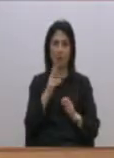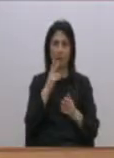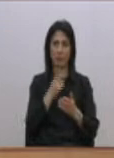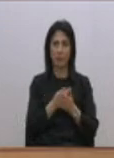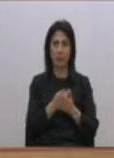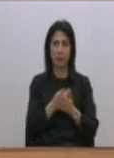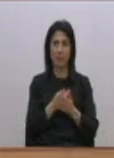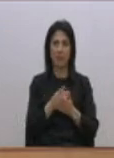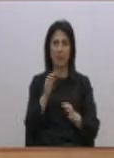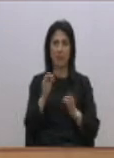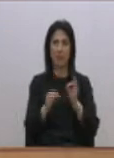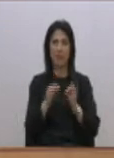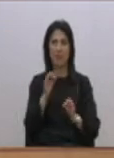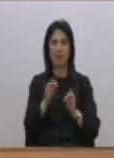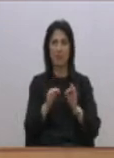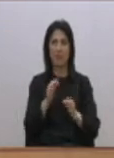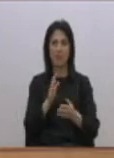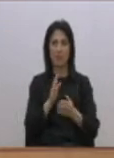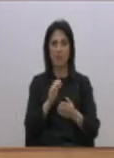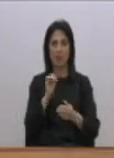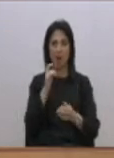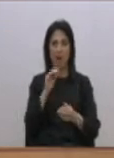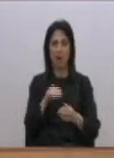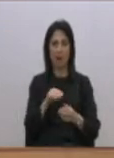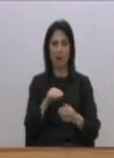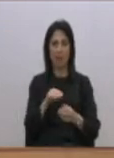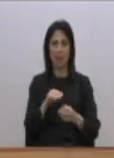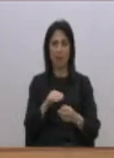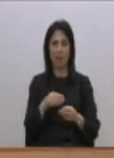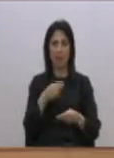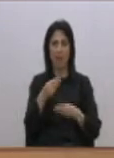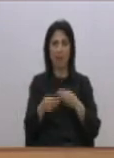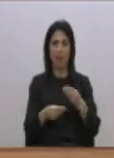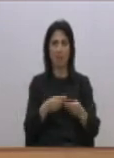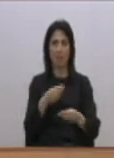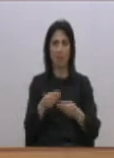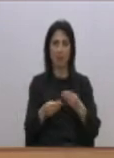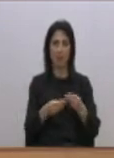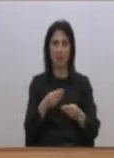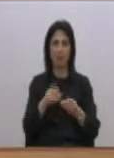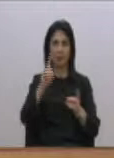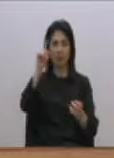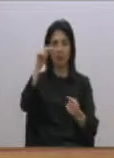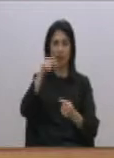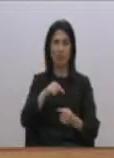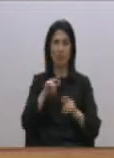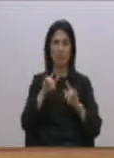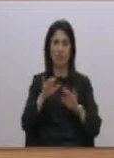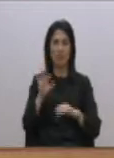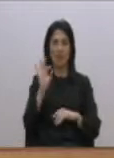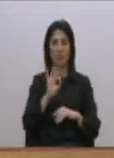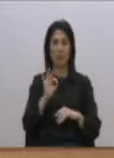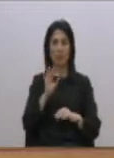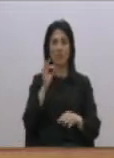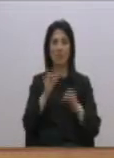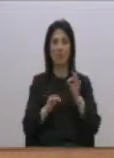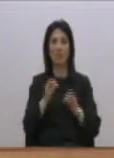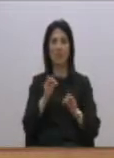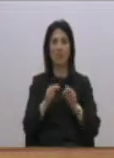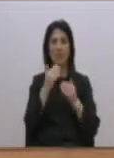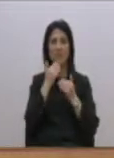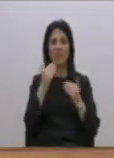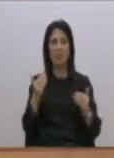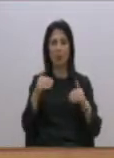მიხედვით სასამართლოს აქტი გაიცემა შესაბამის საქმეზე სასამართლოს